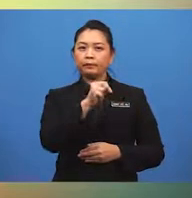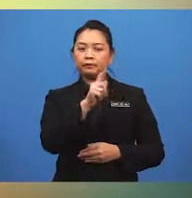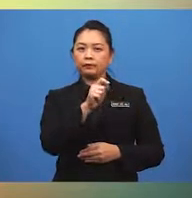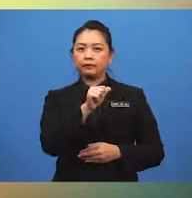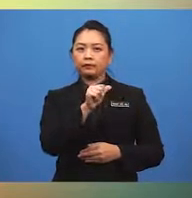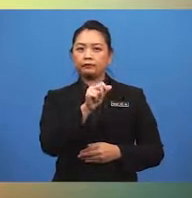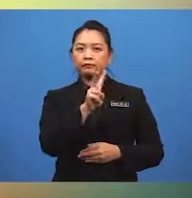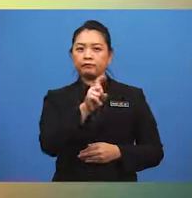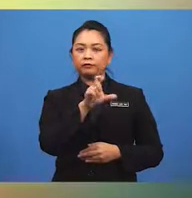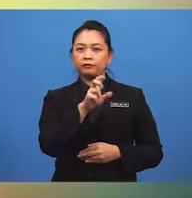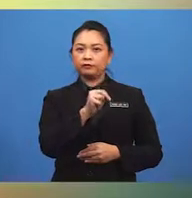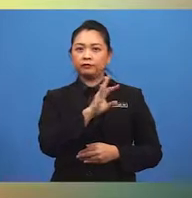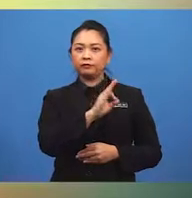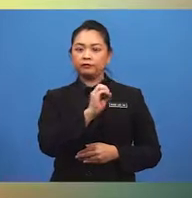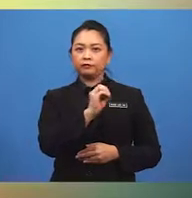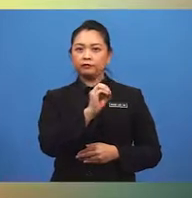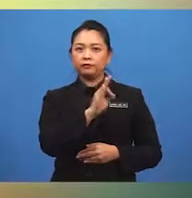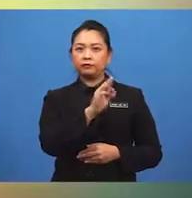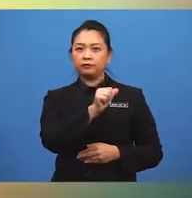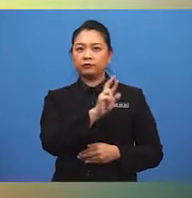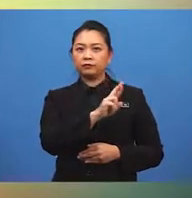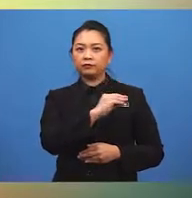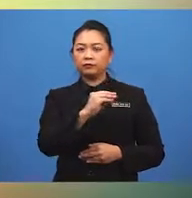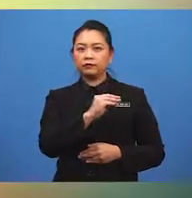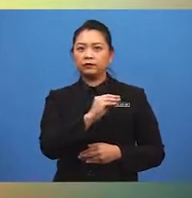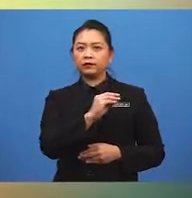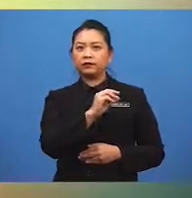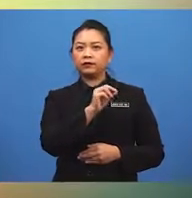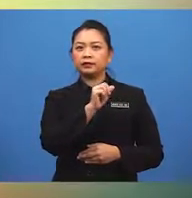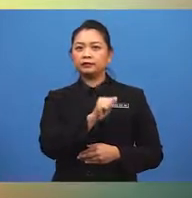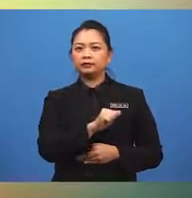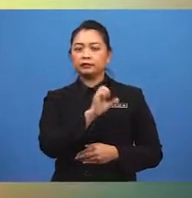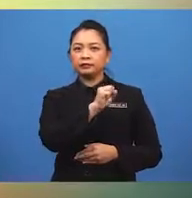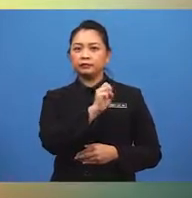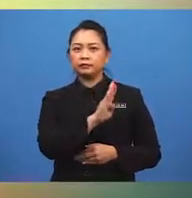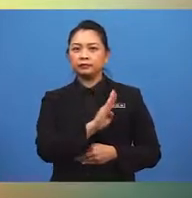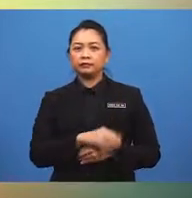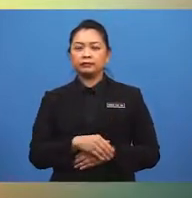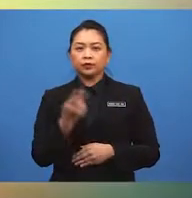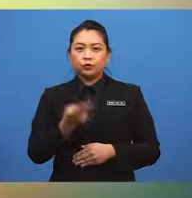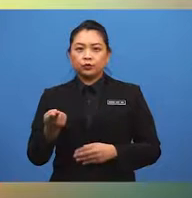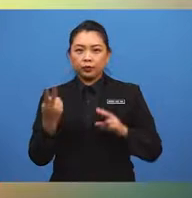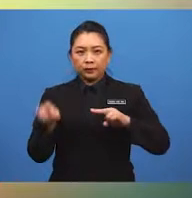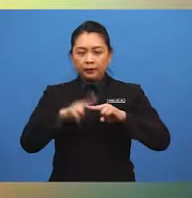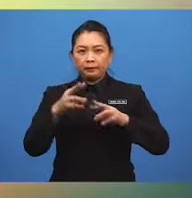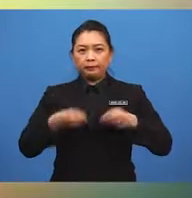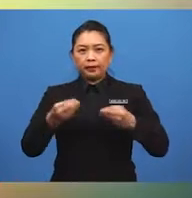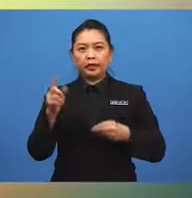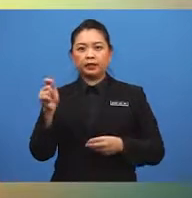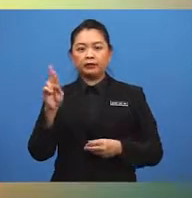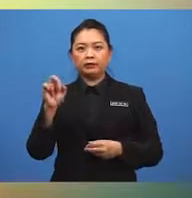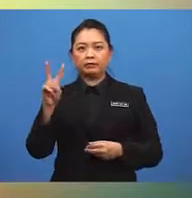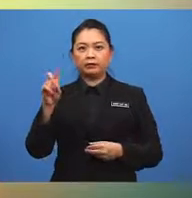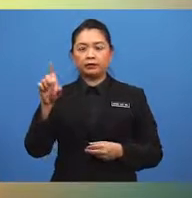iaitu fosforus, arsenik dan antimoni. Unsur dopan bagi atom trivalen